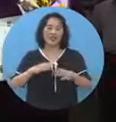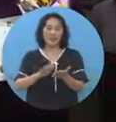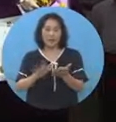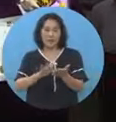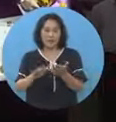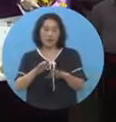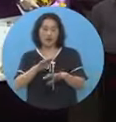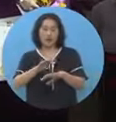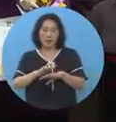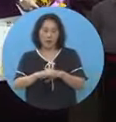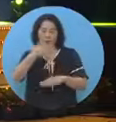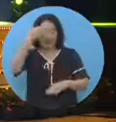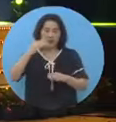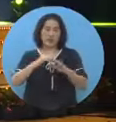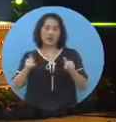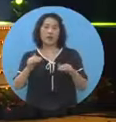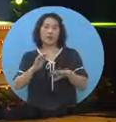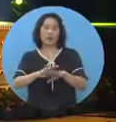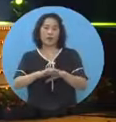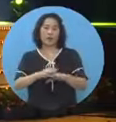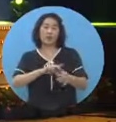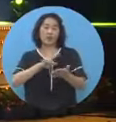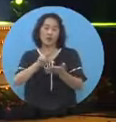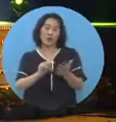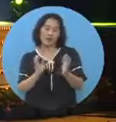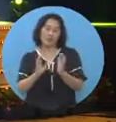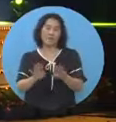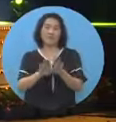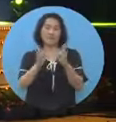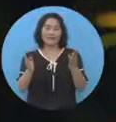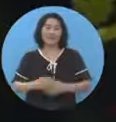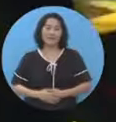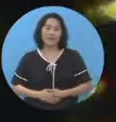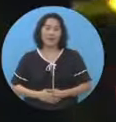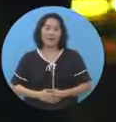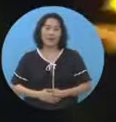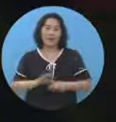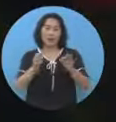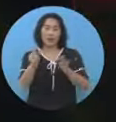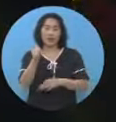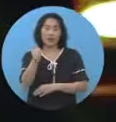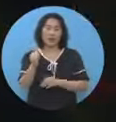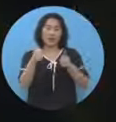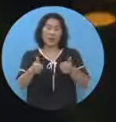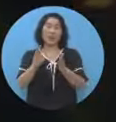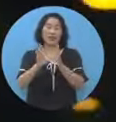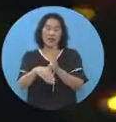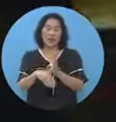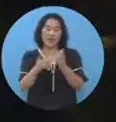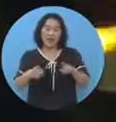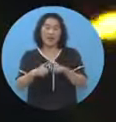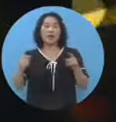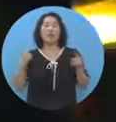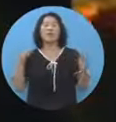통일 농업, 청년 농업을 주제로 미래 농업 발전 토론회 등이 이어졌습니다. 김 지사는 인사말을 통해 함께 힘을